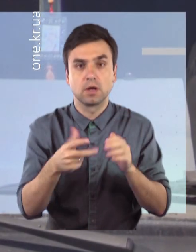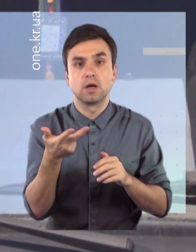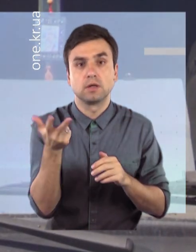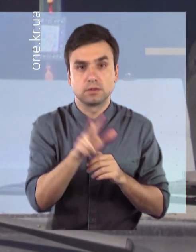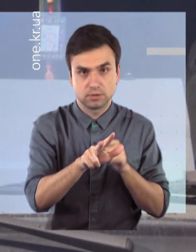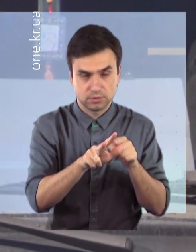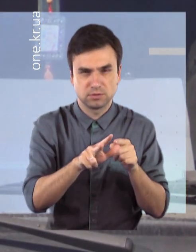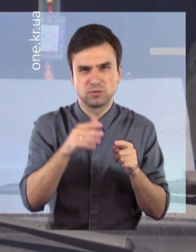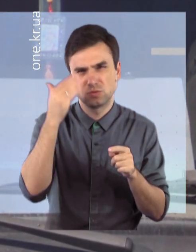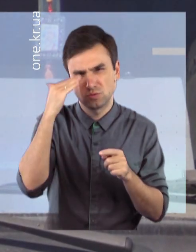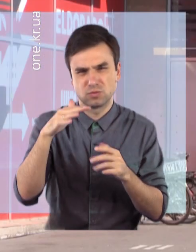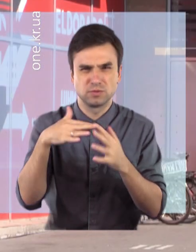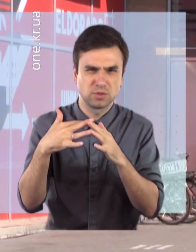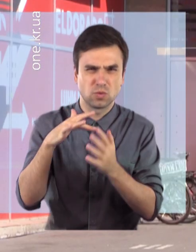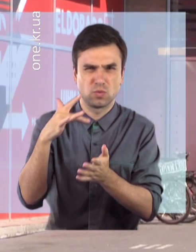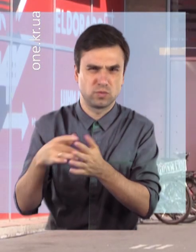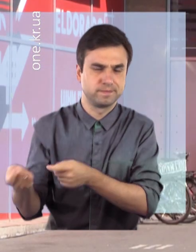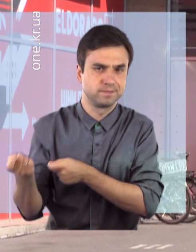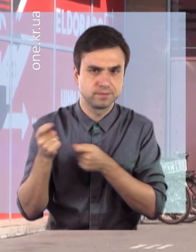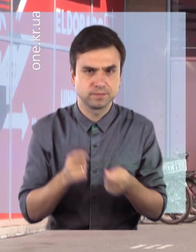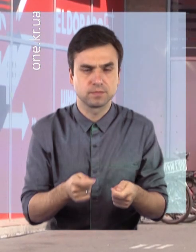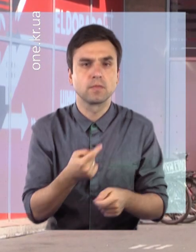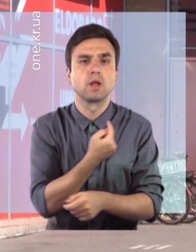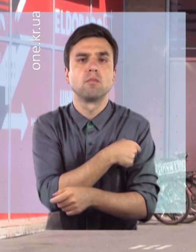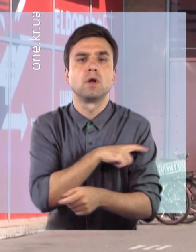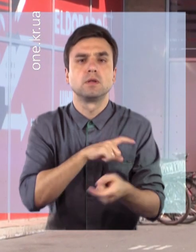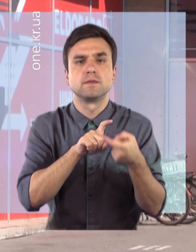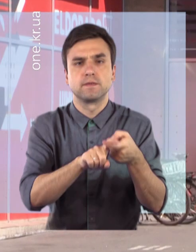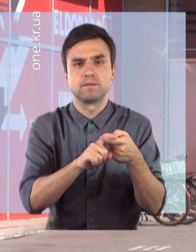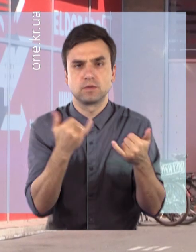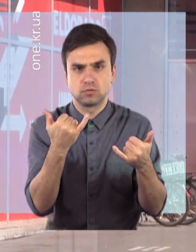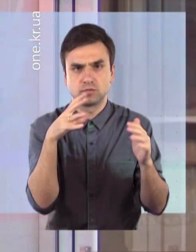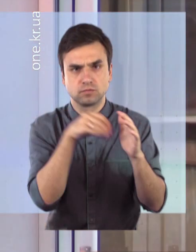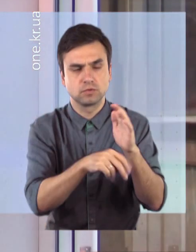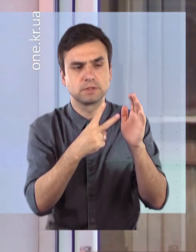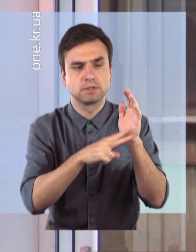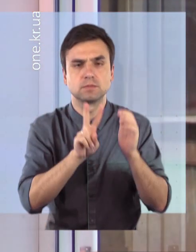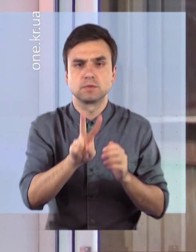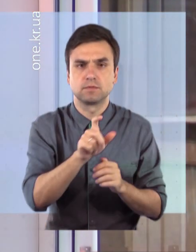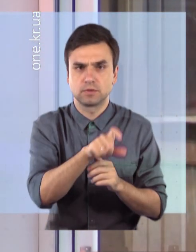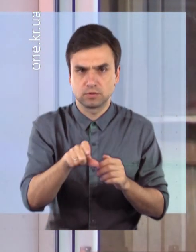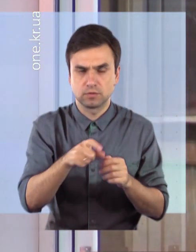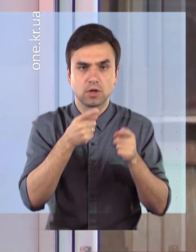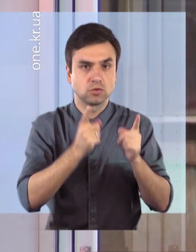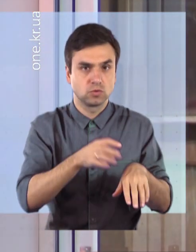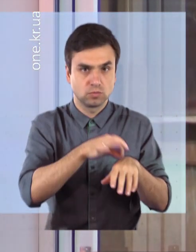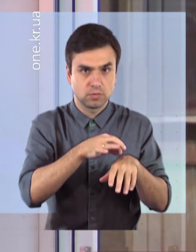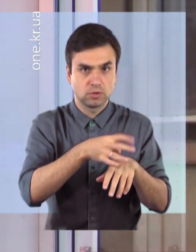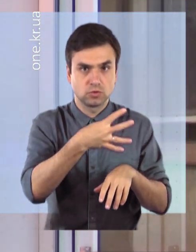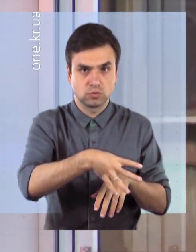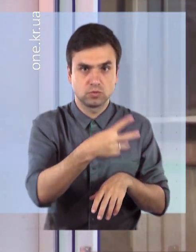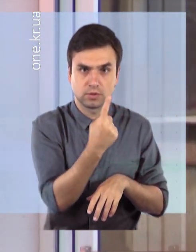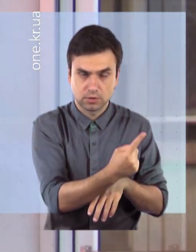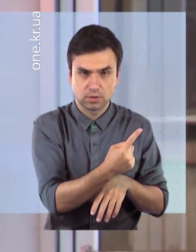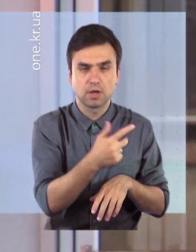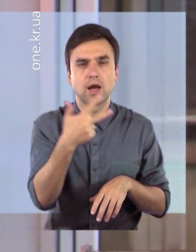них – це не мешканці Кривого Рогу. В інфекційці перебуває 72 особи з коронавірусом, 41 з підозрою на